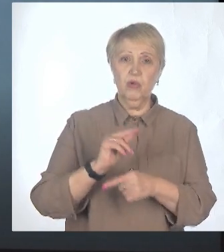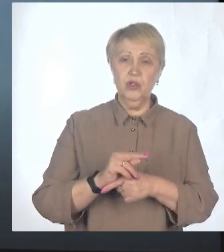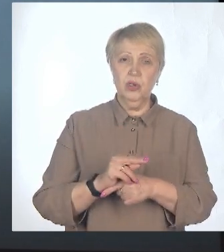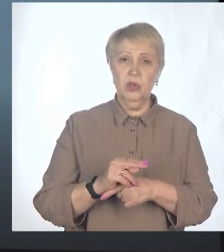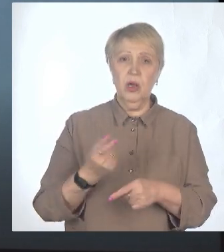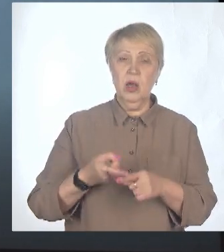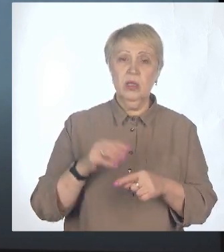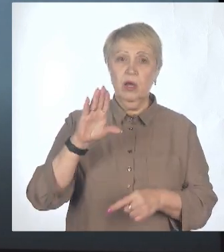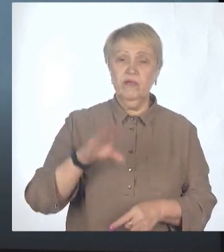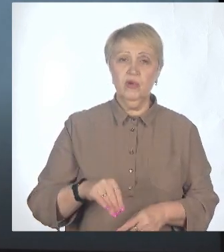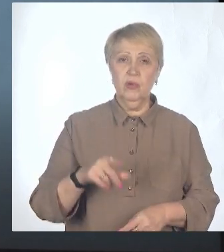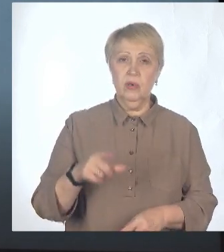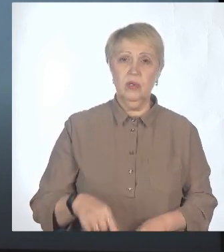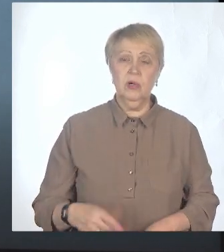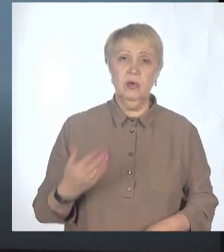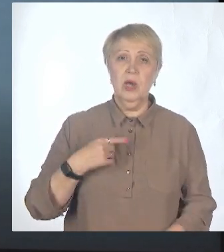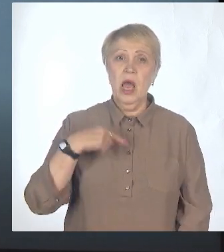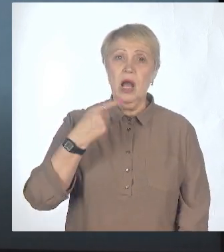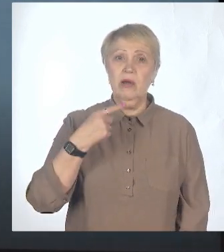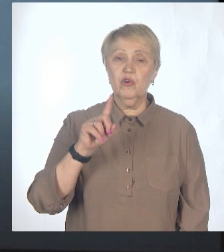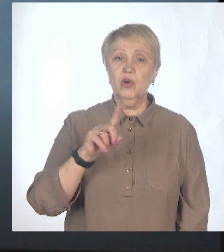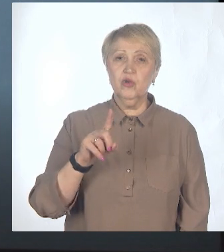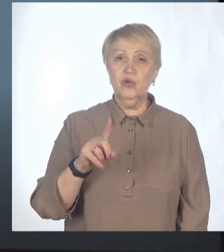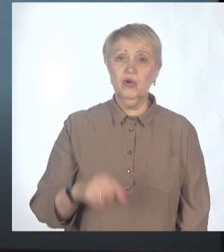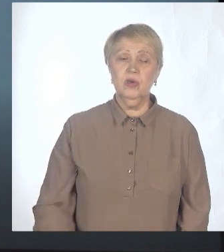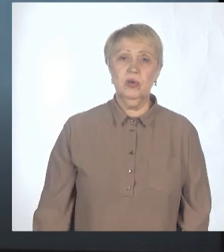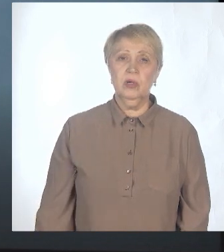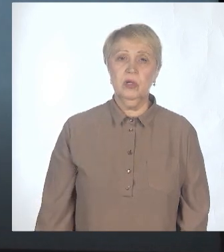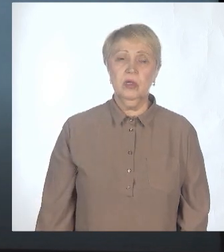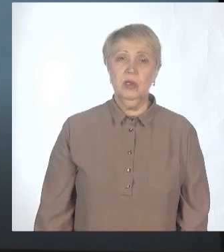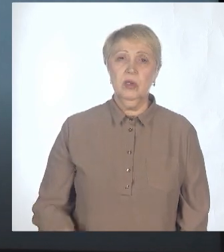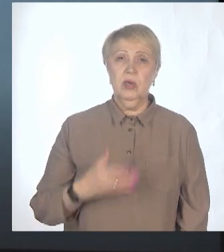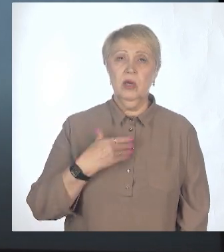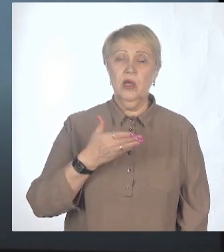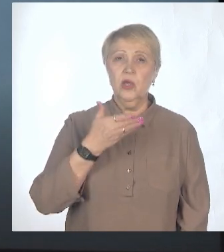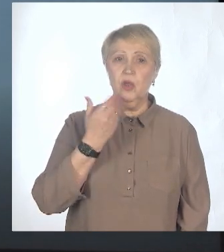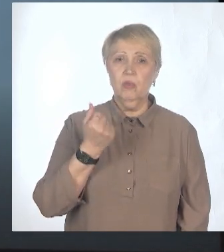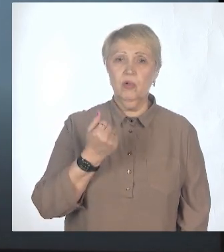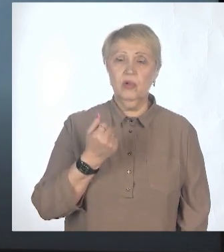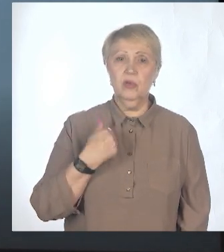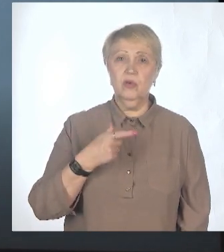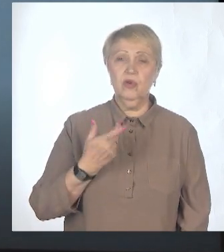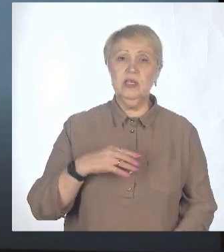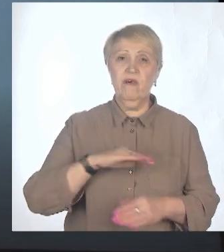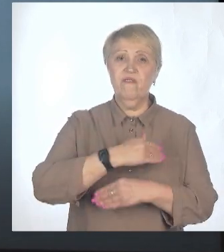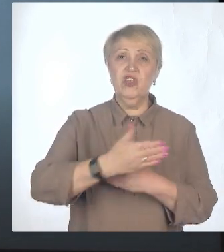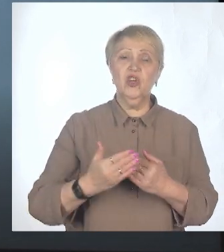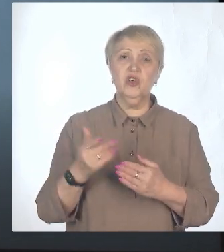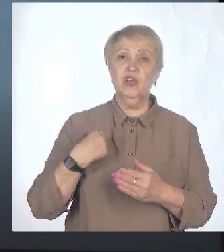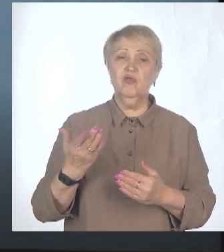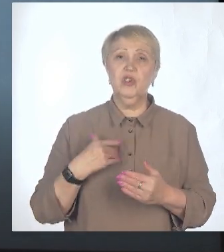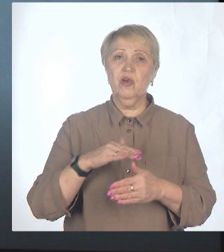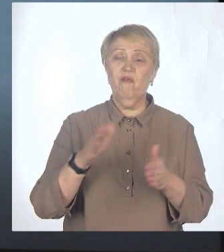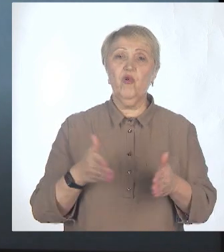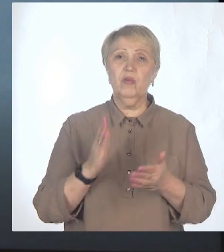Собственно, это все, опять же, с оговорочкой, что не будет дальнейшей эскалации внешнего фона. В период